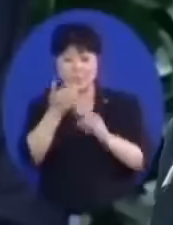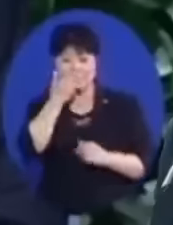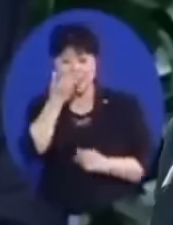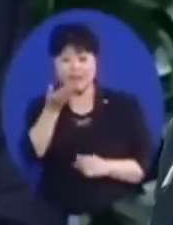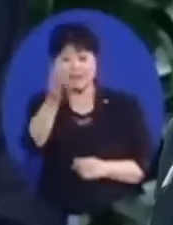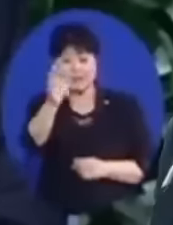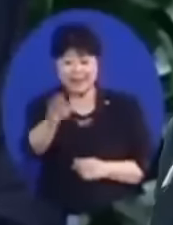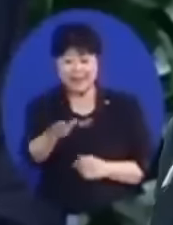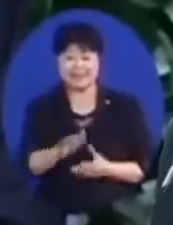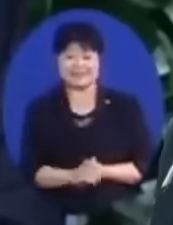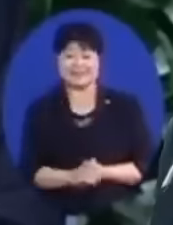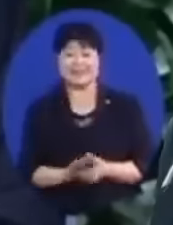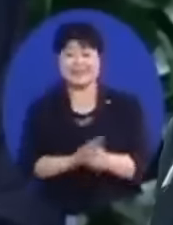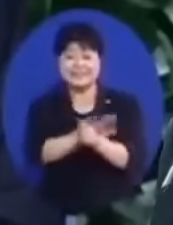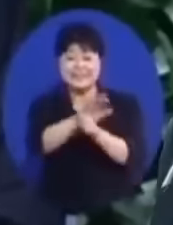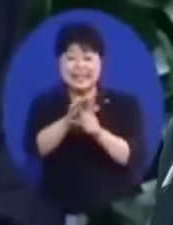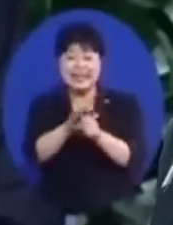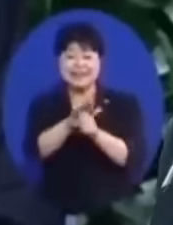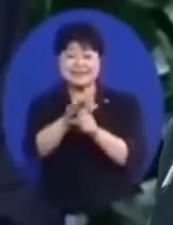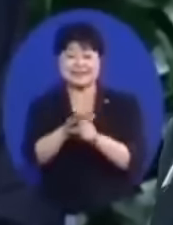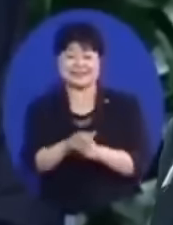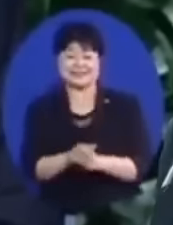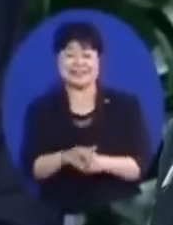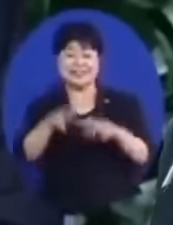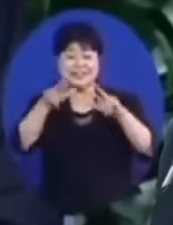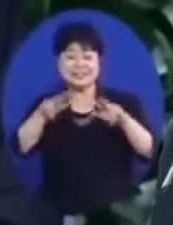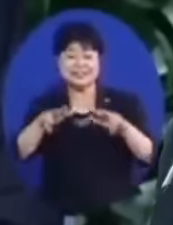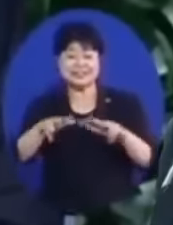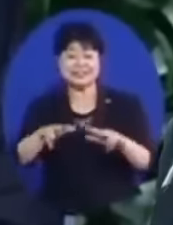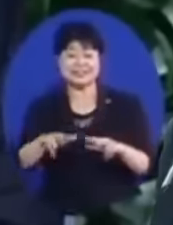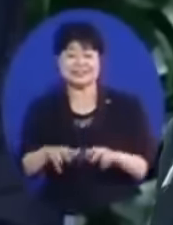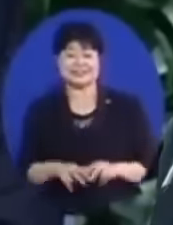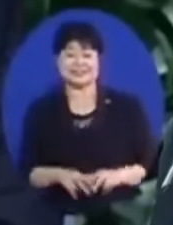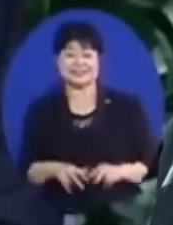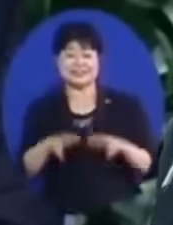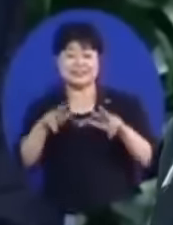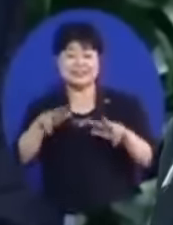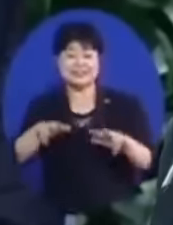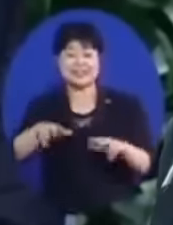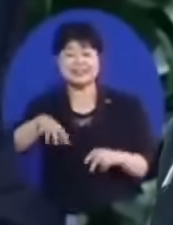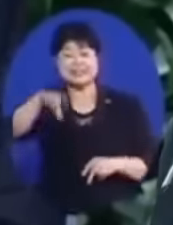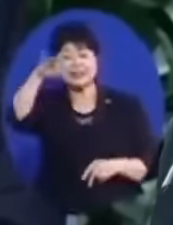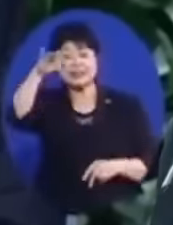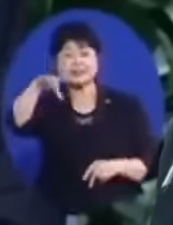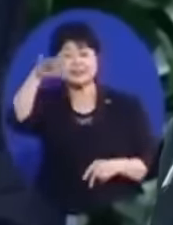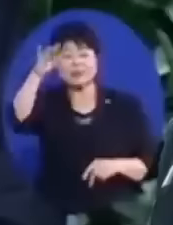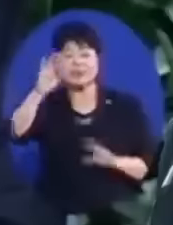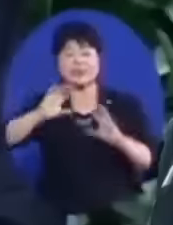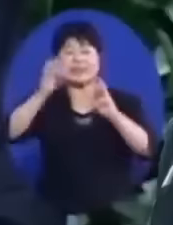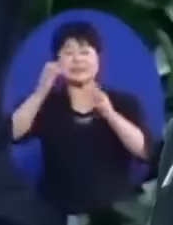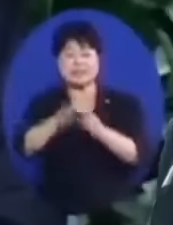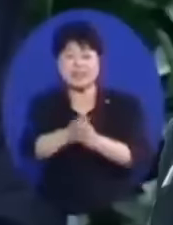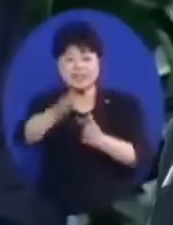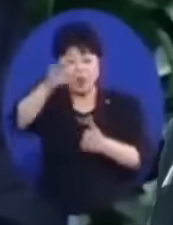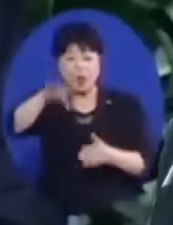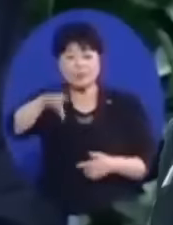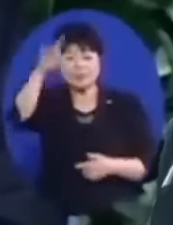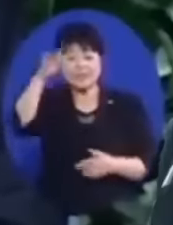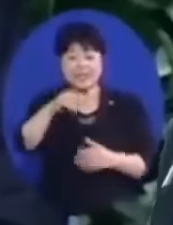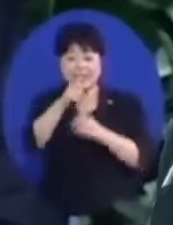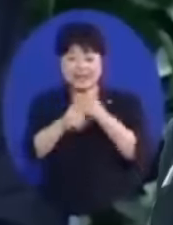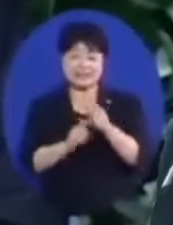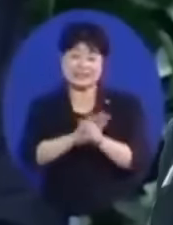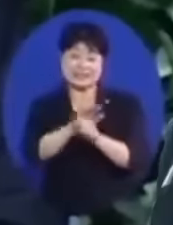것입니다. 그러나 사랑은 천국에 들어가자 겨우 시작하는 것에 불과한 것입니다. 왜냐하면